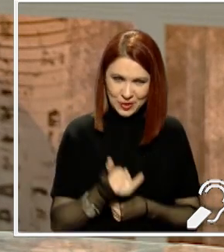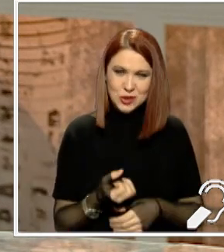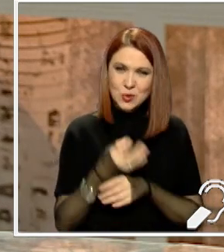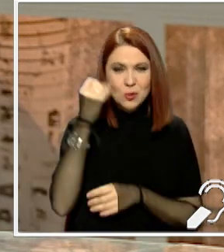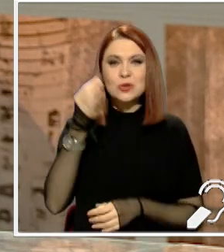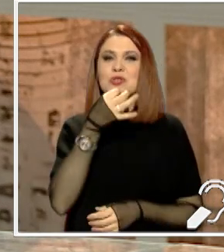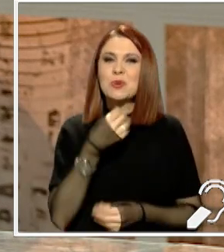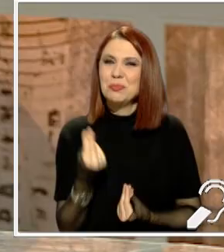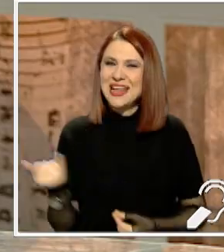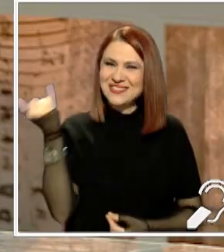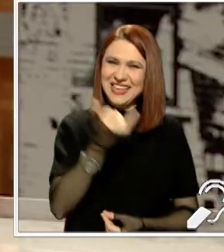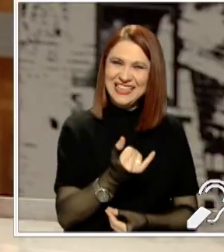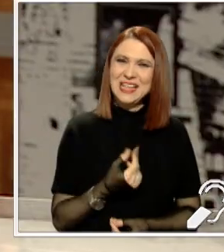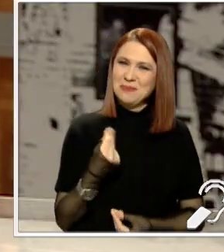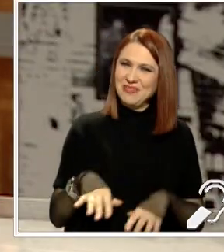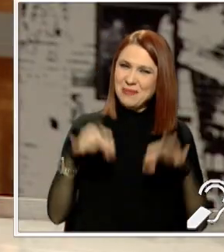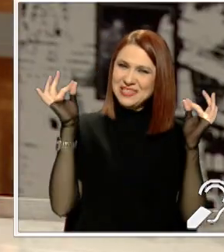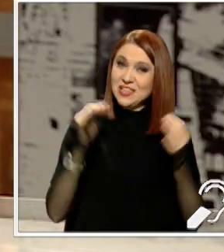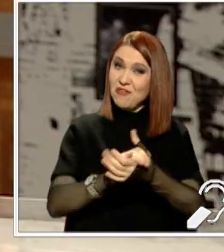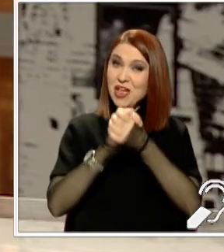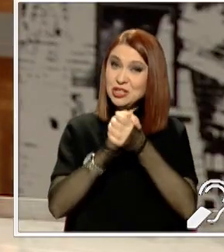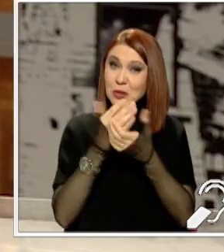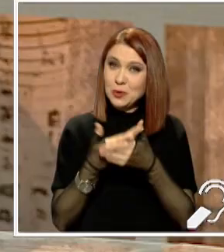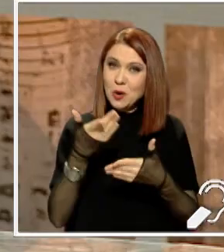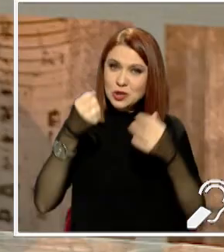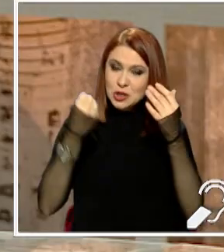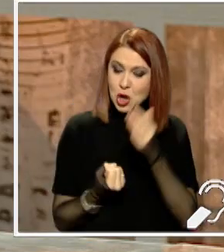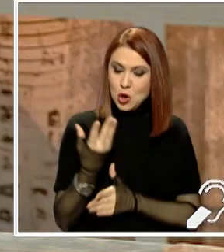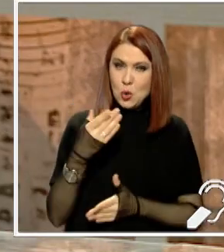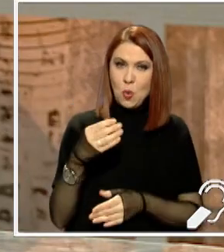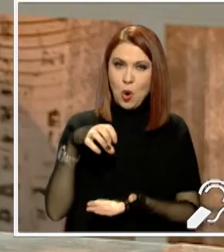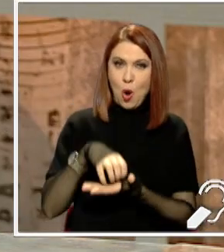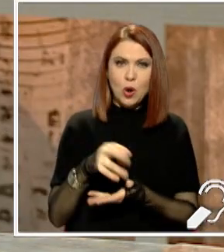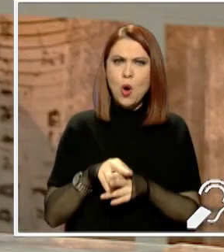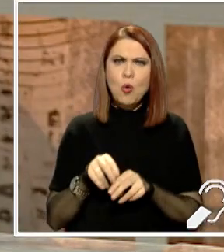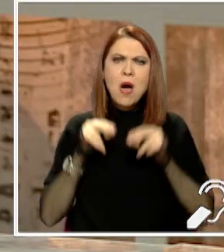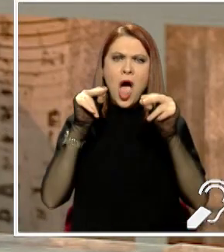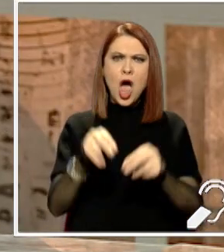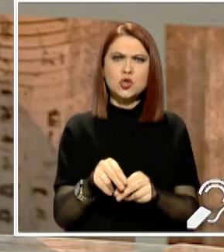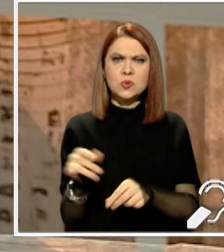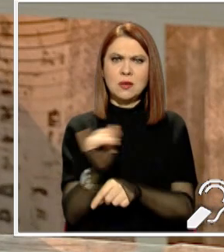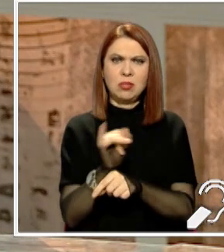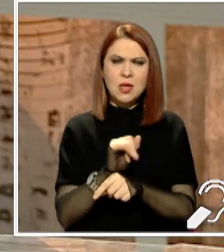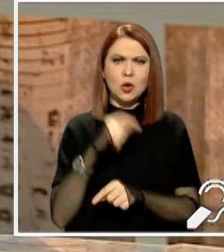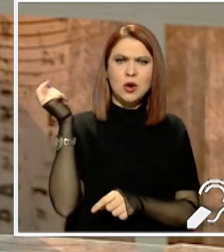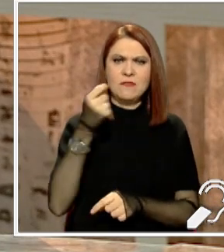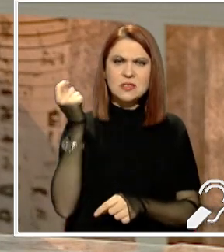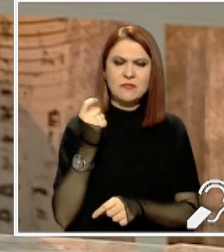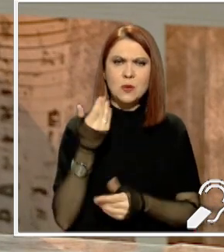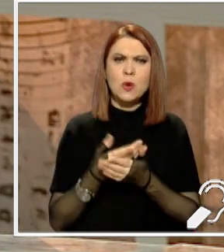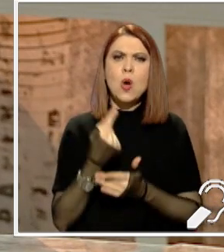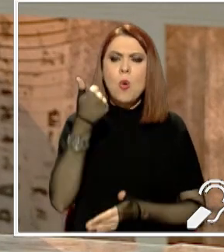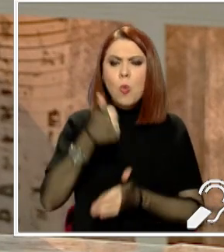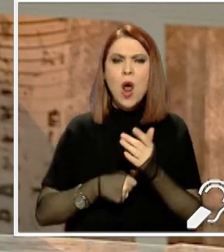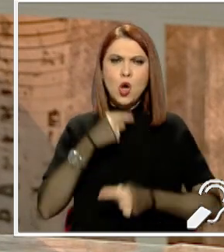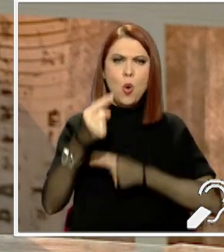Cultural și spunem bun venit. Bine v-am găsit. Bun venit și felicitări pentru această nouă poziție. Cum ai ajuns în poziția de director al festivalului One World și